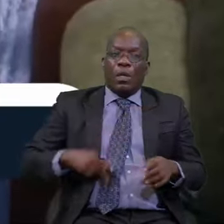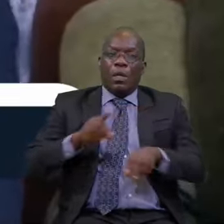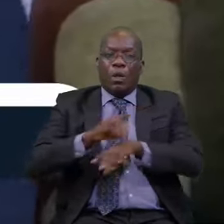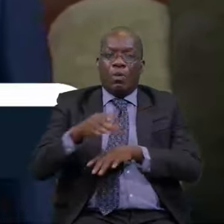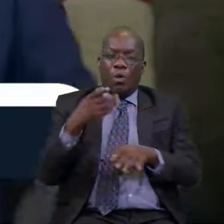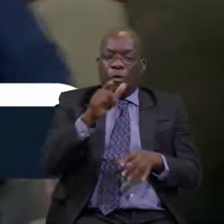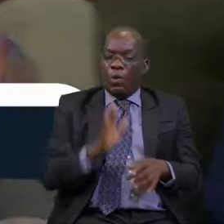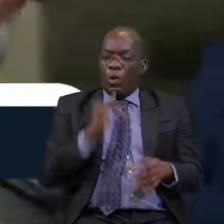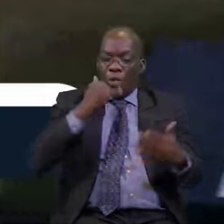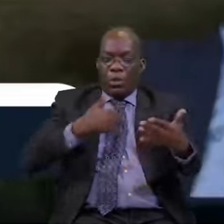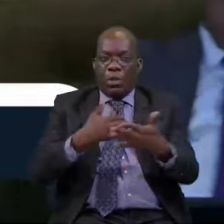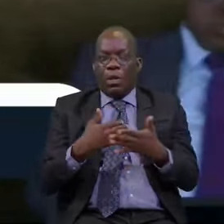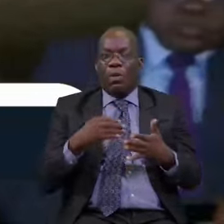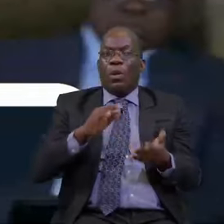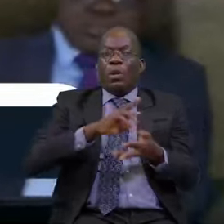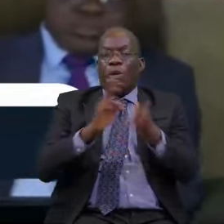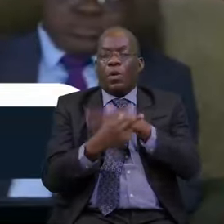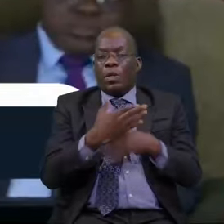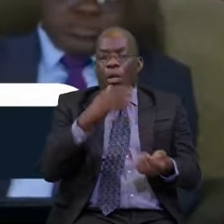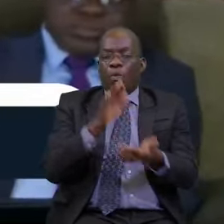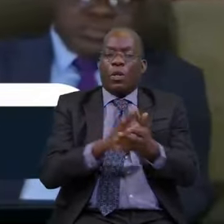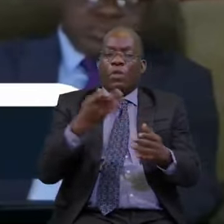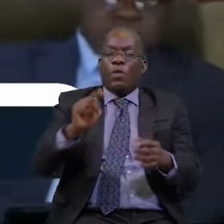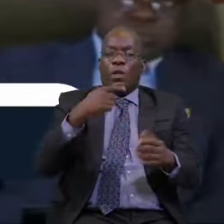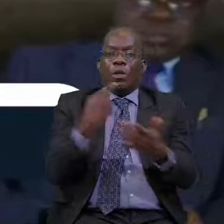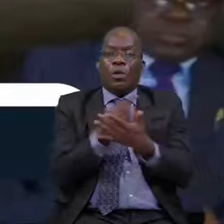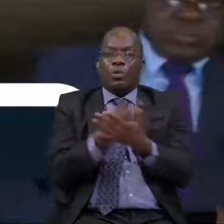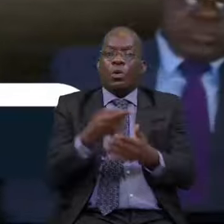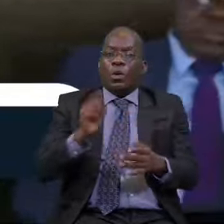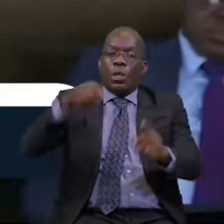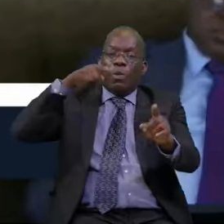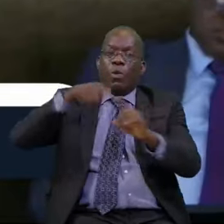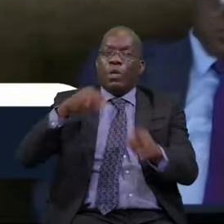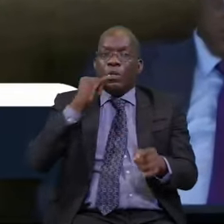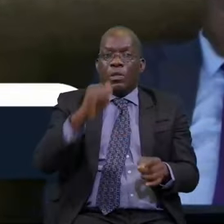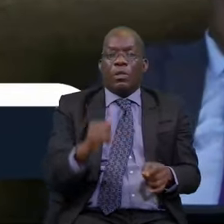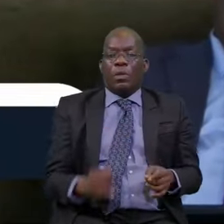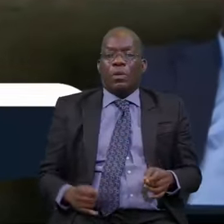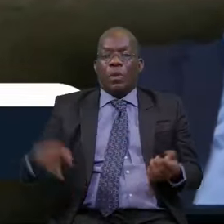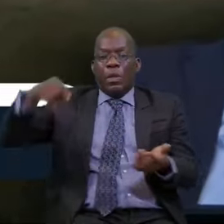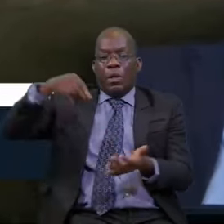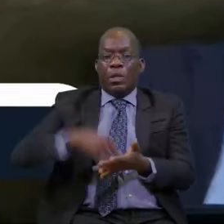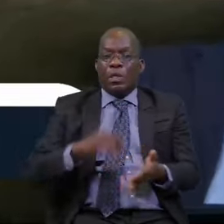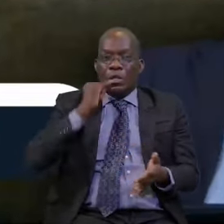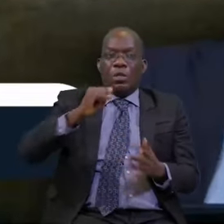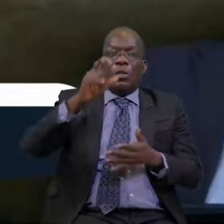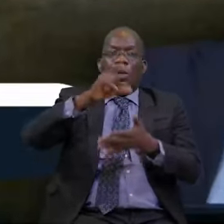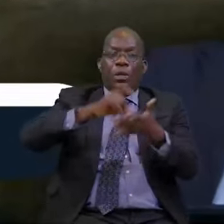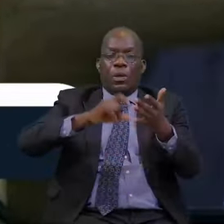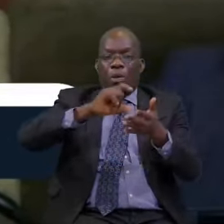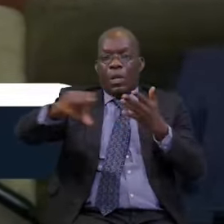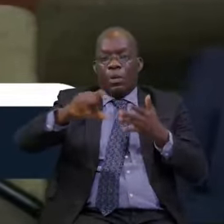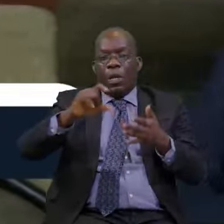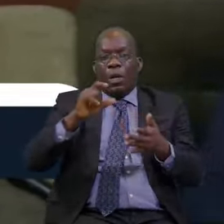Repentez-vous et croyez à la bonne nouvelle. Alors ici, c'est que, voici numéro Marc